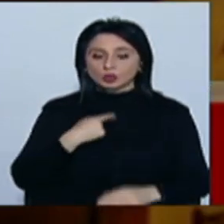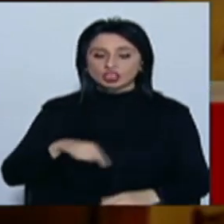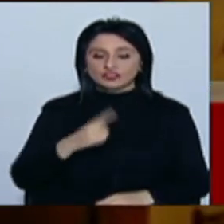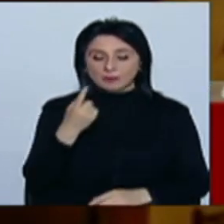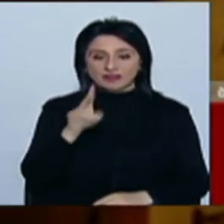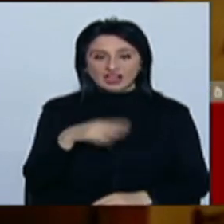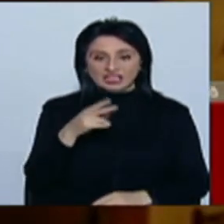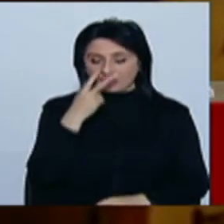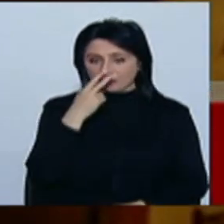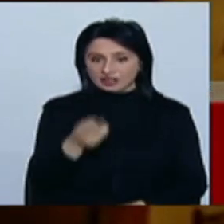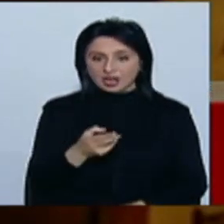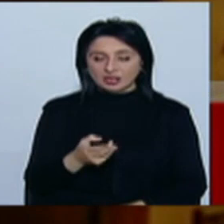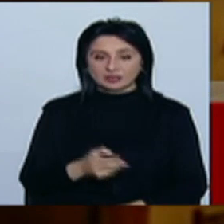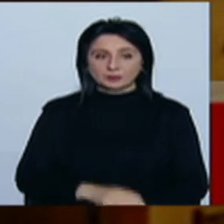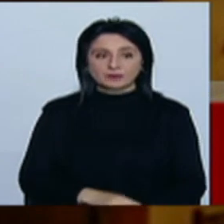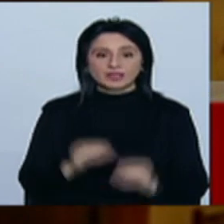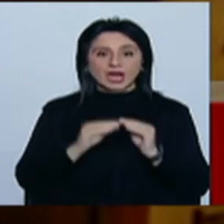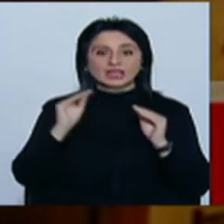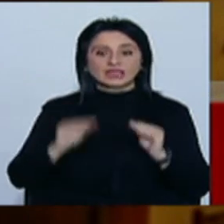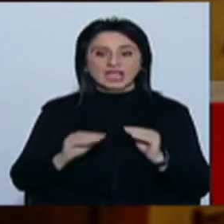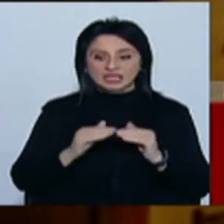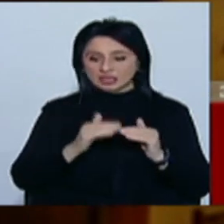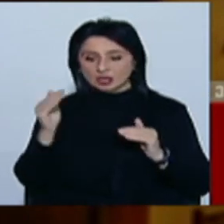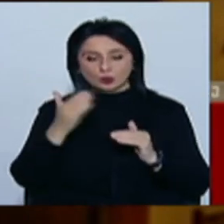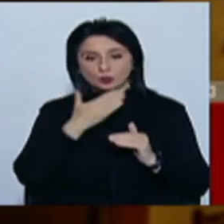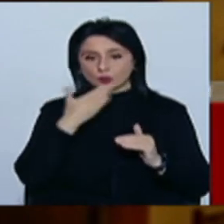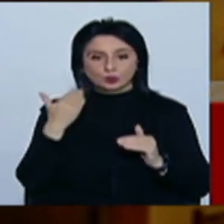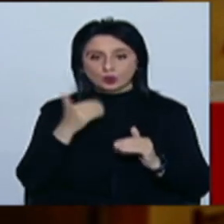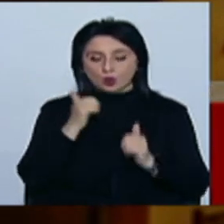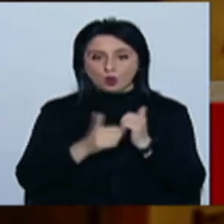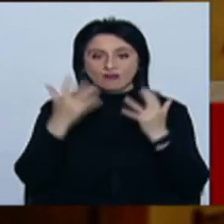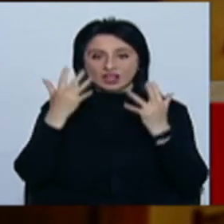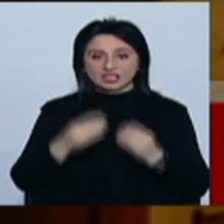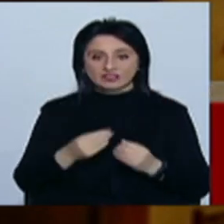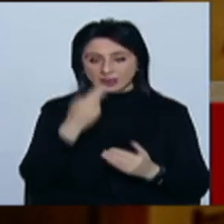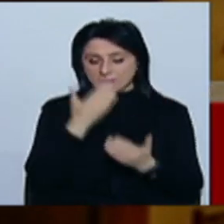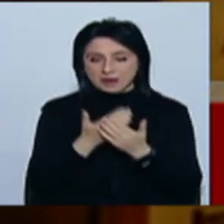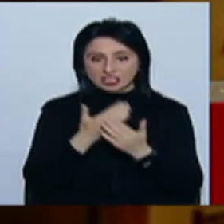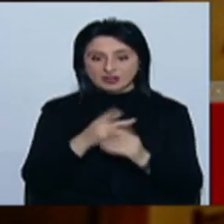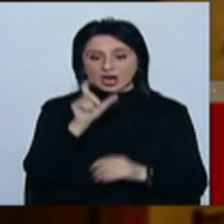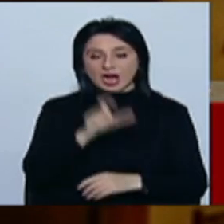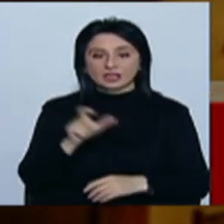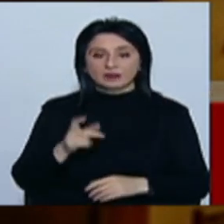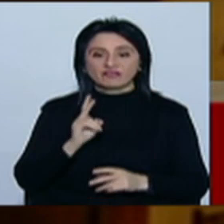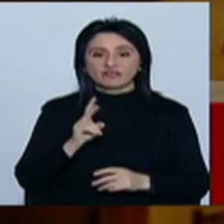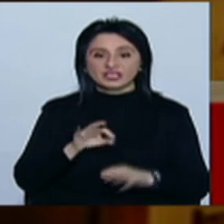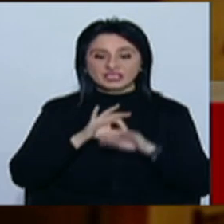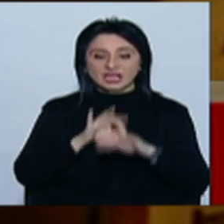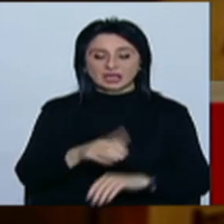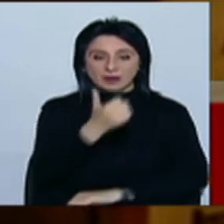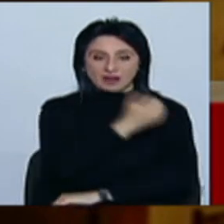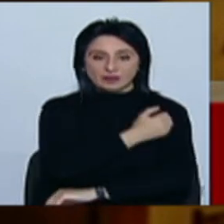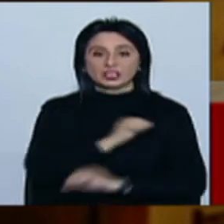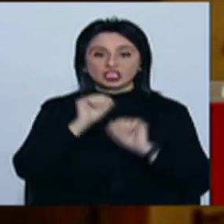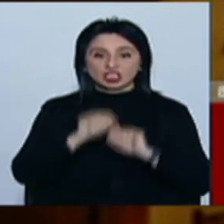1 დეკემბერს ვნახეთ, რომ 10,000 არ გადაცილდა ყოველდღიურად მაჩვენებელი იმ ადამიანების, რომლებიც იტარებენ